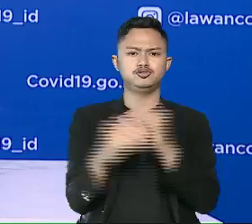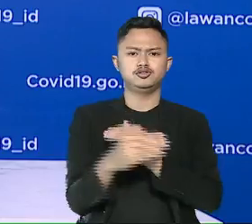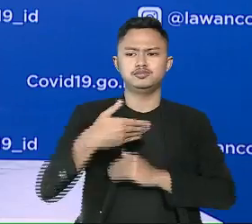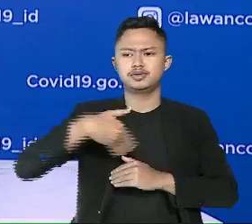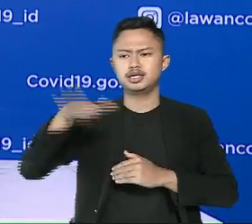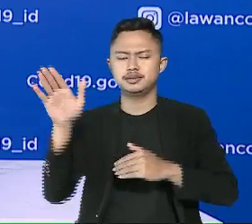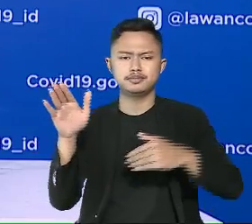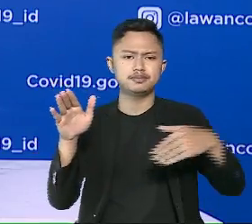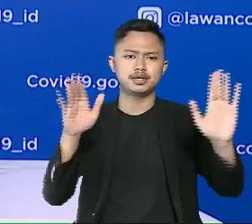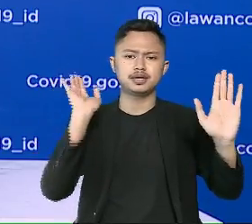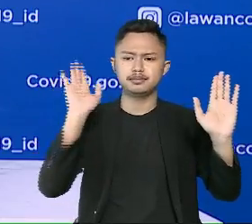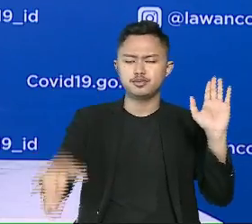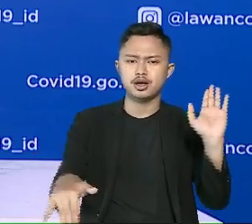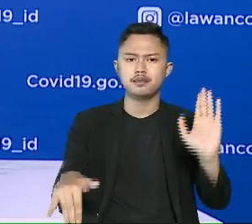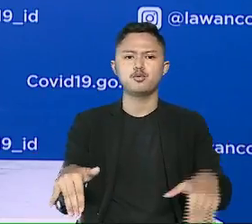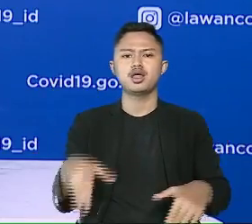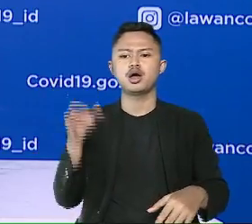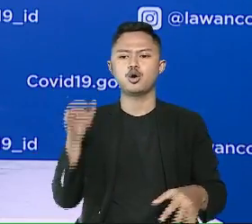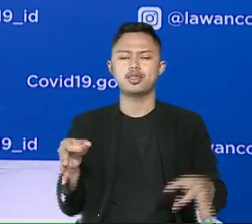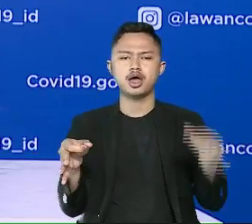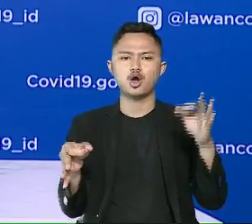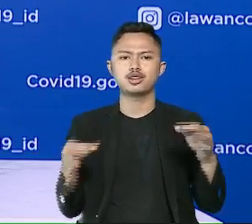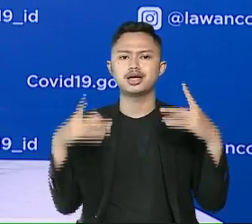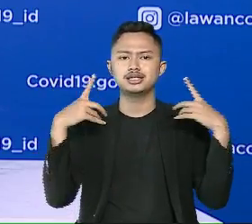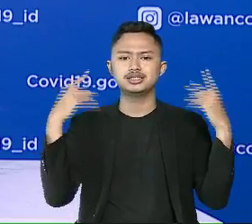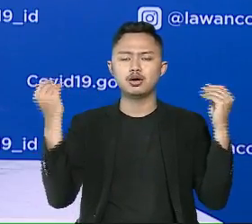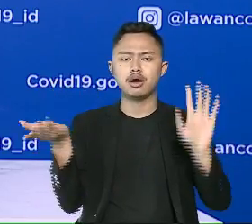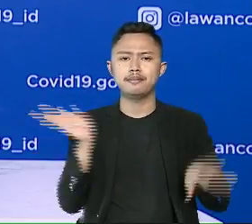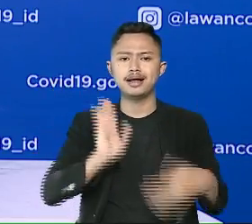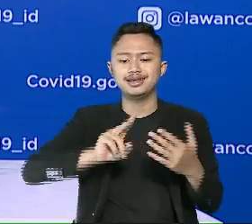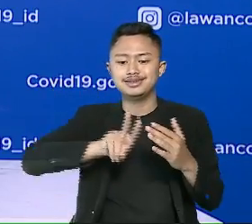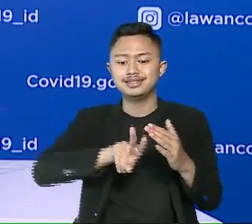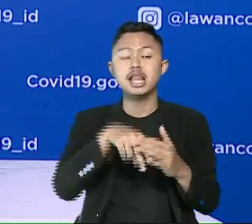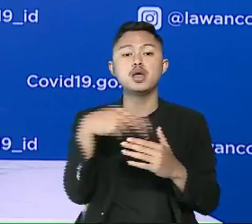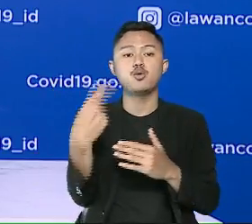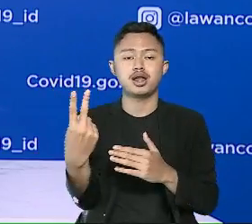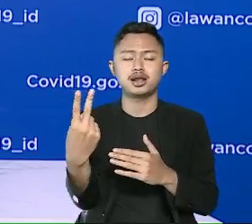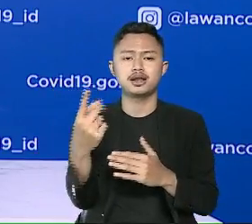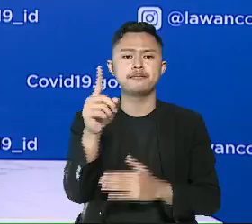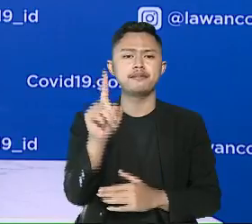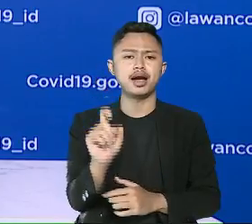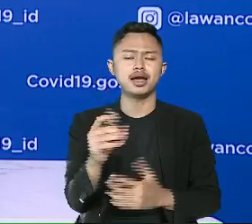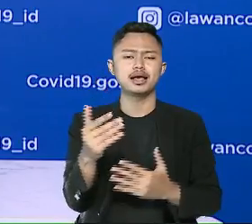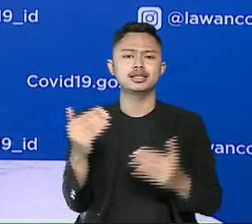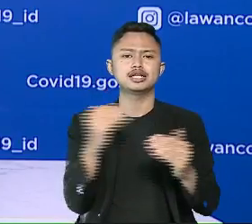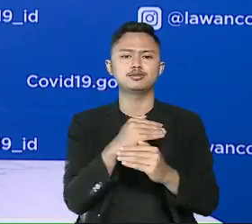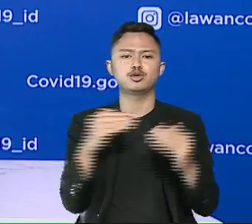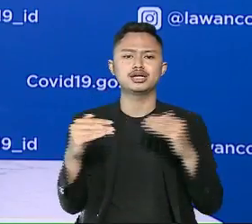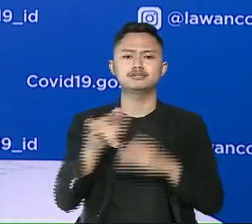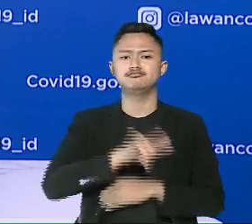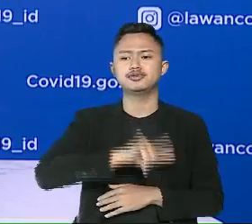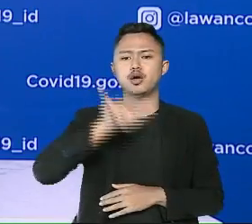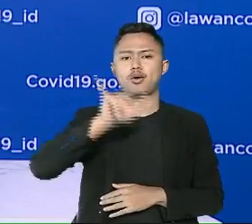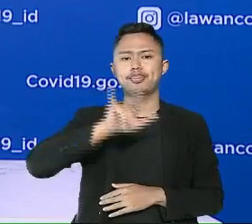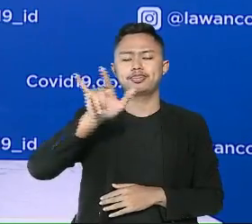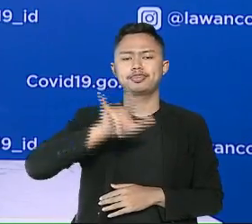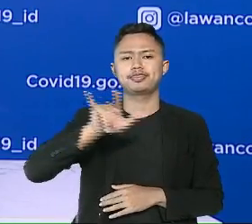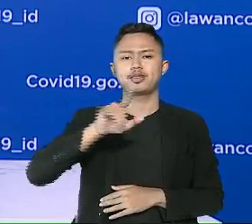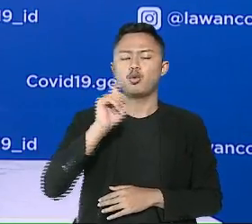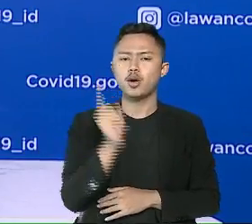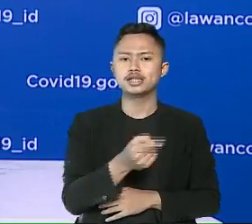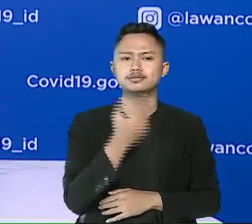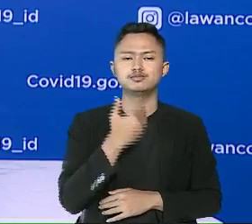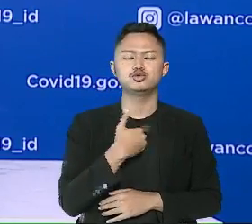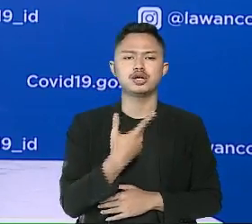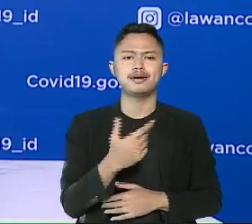kabupaten atau antar kota di luar wilayah Jawa dan Bali yang menggunakan transportasi udara, wajib